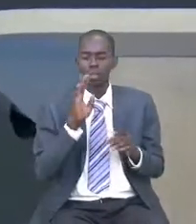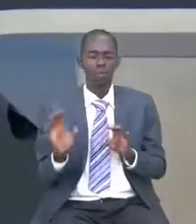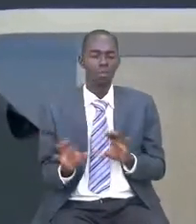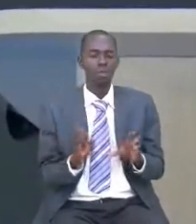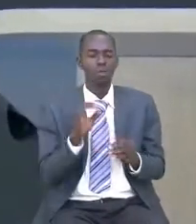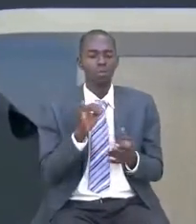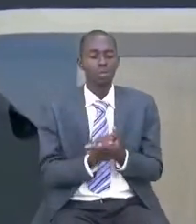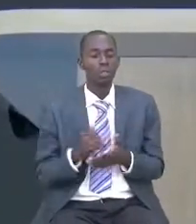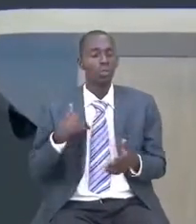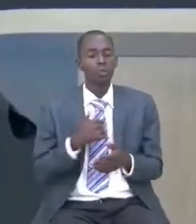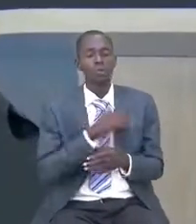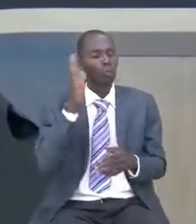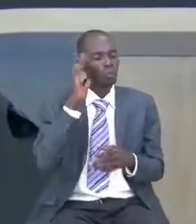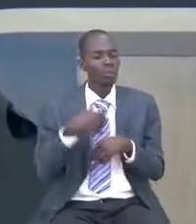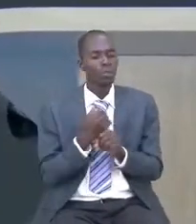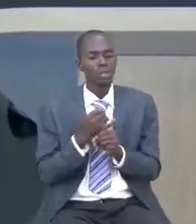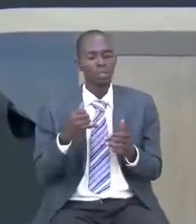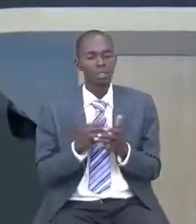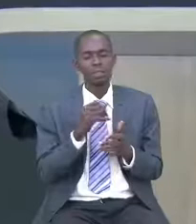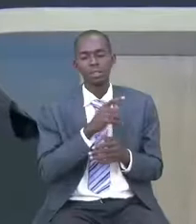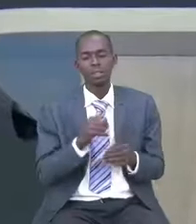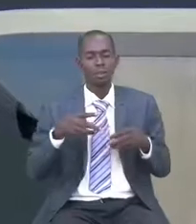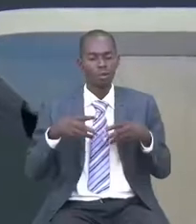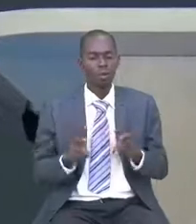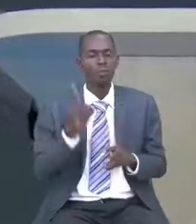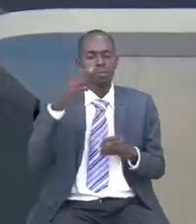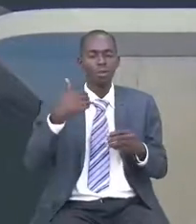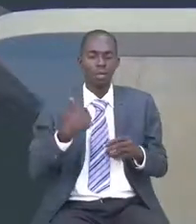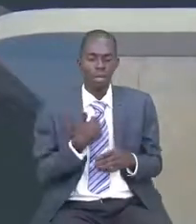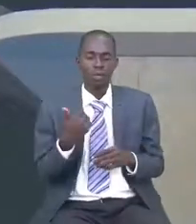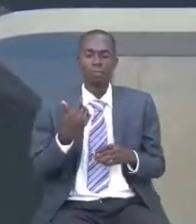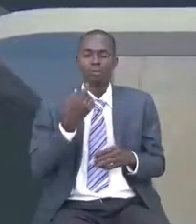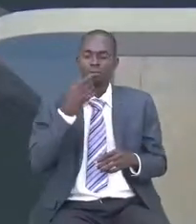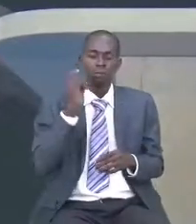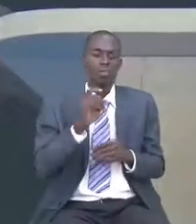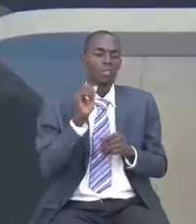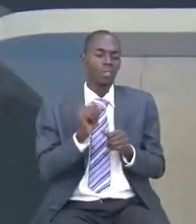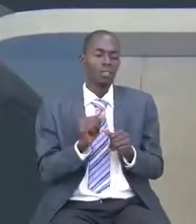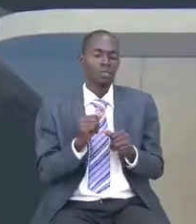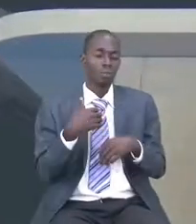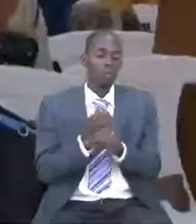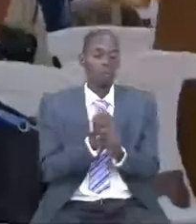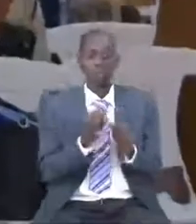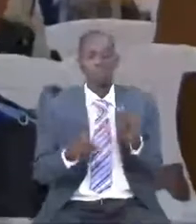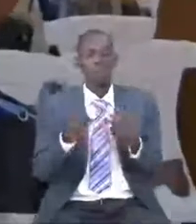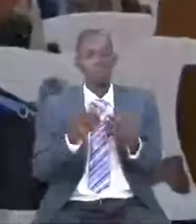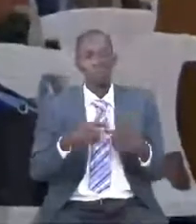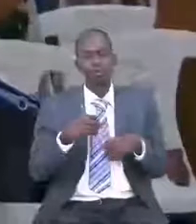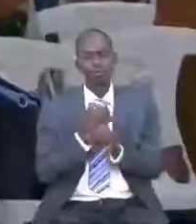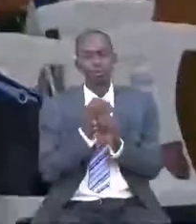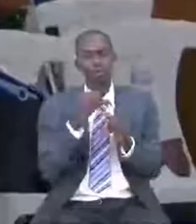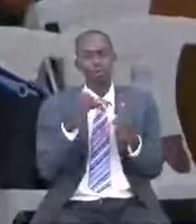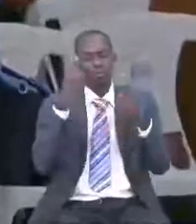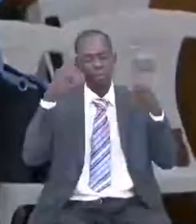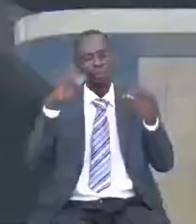que nous puissions réussir tel que tu l'as établi pour chacun au nom de Jésus. Nous